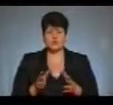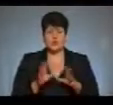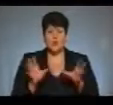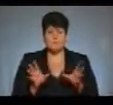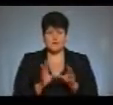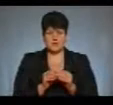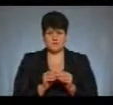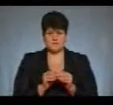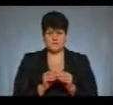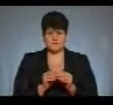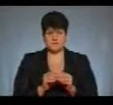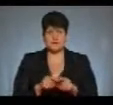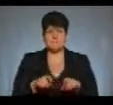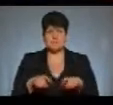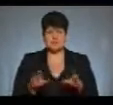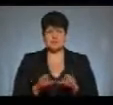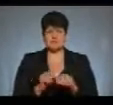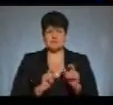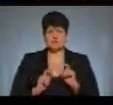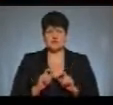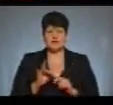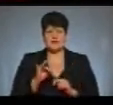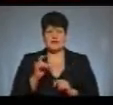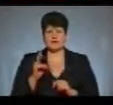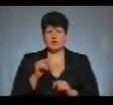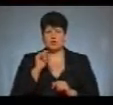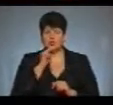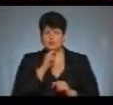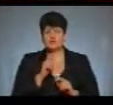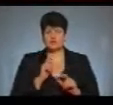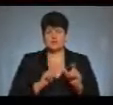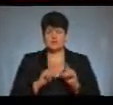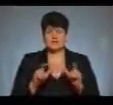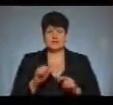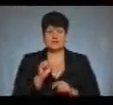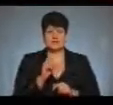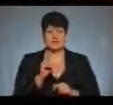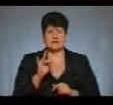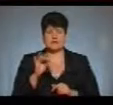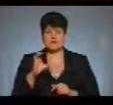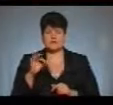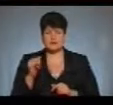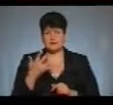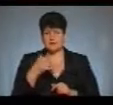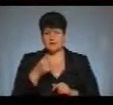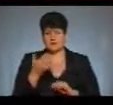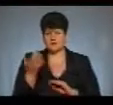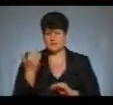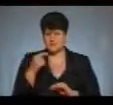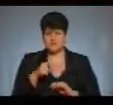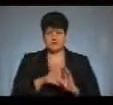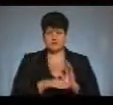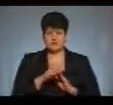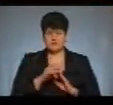об'єднує. Бігтиме разом із студентами ректор економічного університету Андрій Кресоватий. Каже, 5 років тому у їхньому вищому навчальному